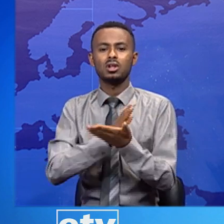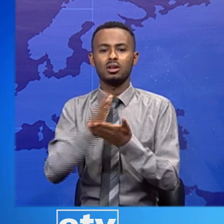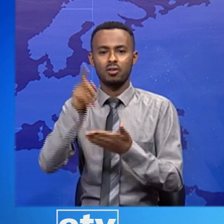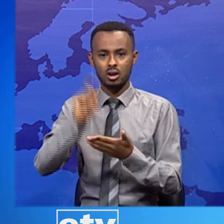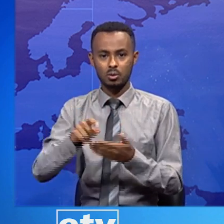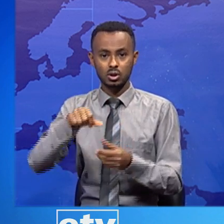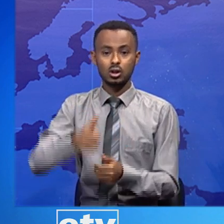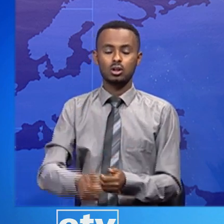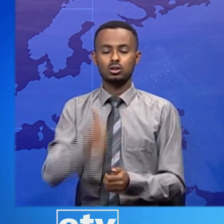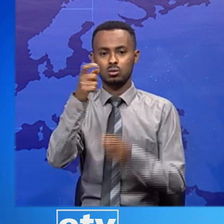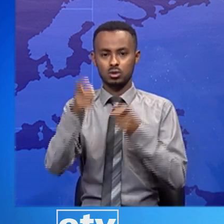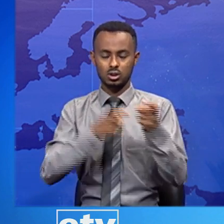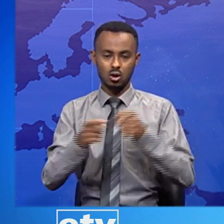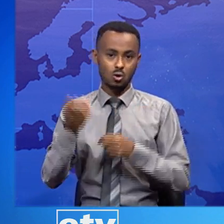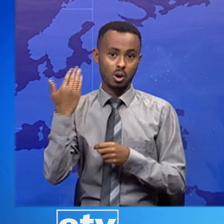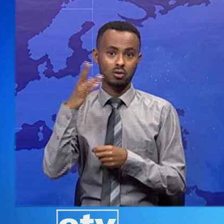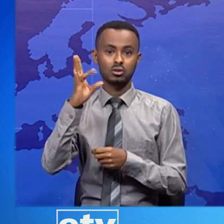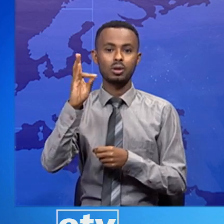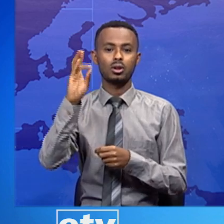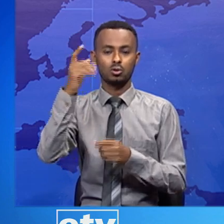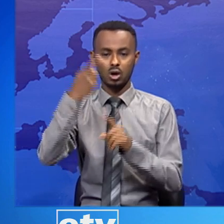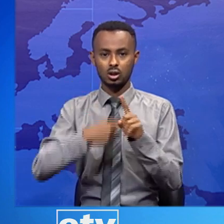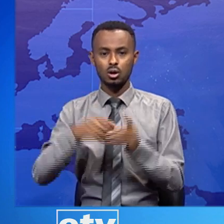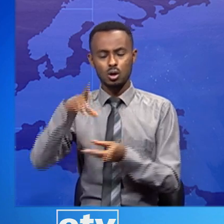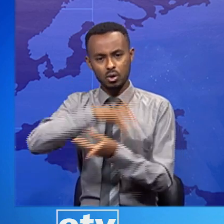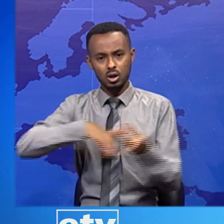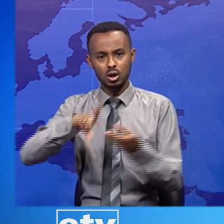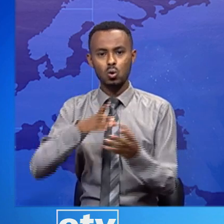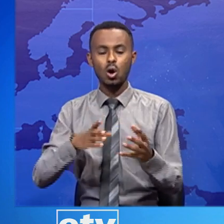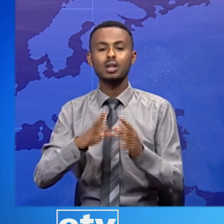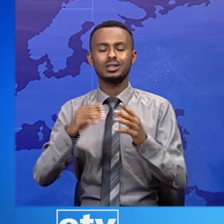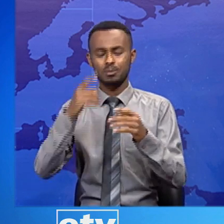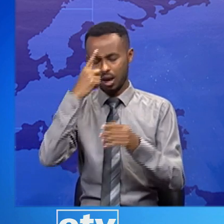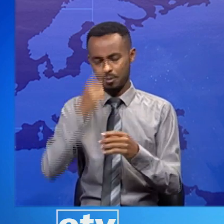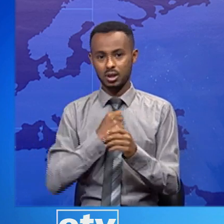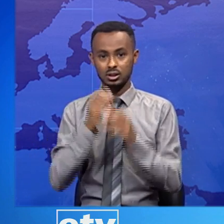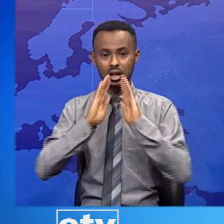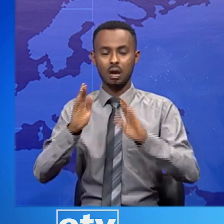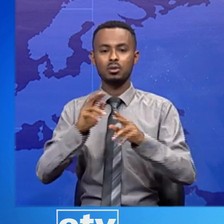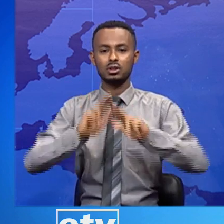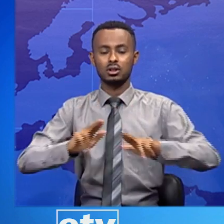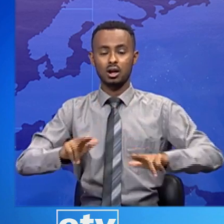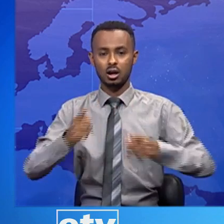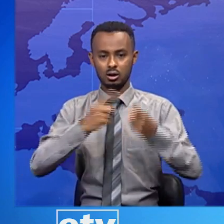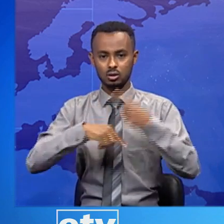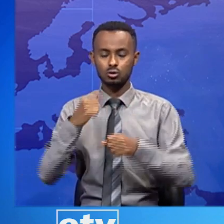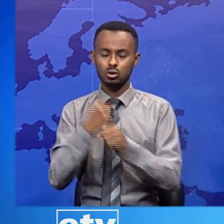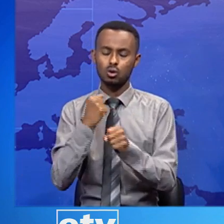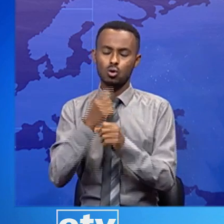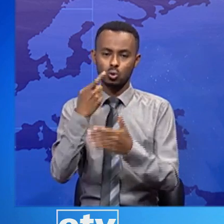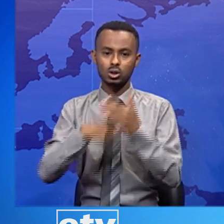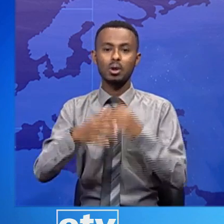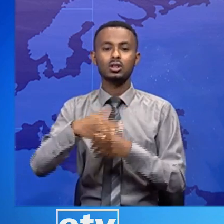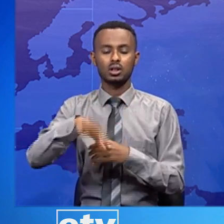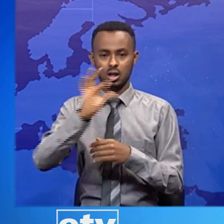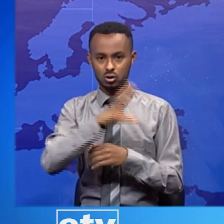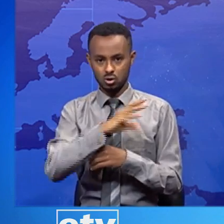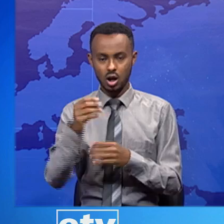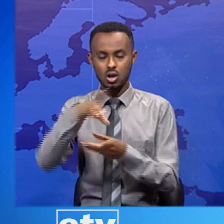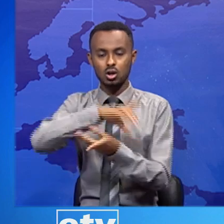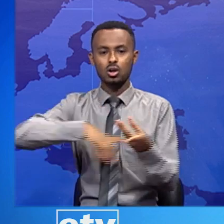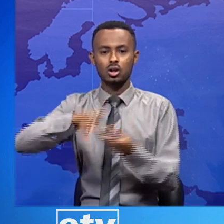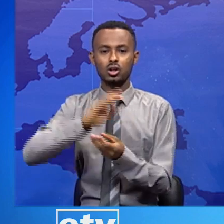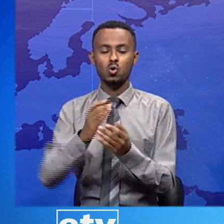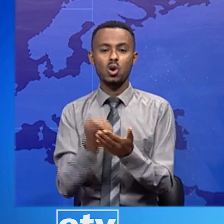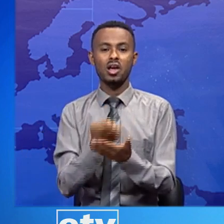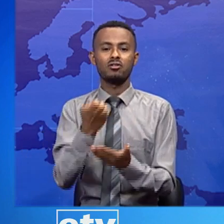አቅሙ መሳካት አለ። ርዕሰ መስተዳደሩ ባለፉት 7 ወራት በክልሉ አስተማማኝ ሰላም እንዲሰፍን የተሰሩ ስራዎች ውጤት